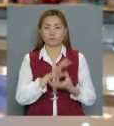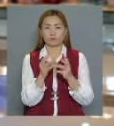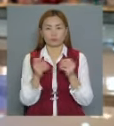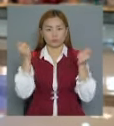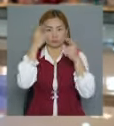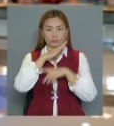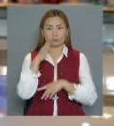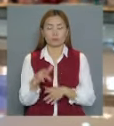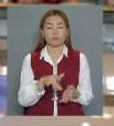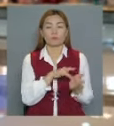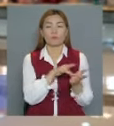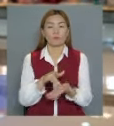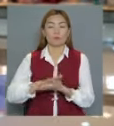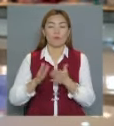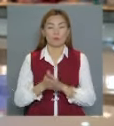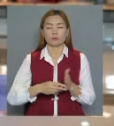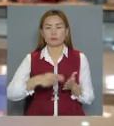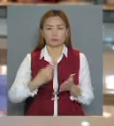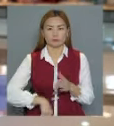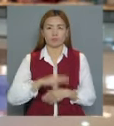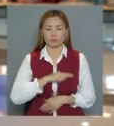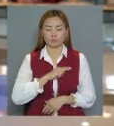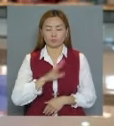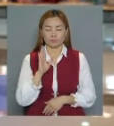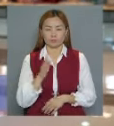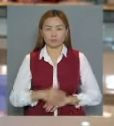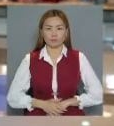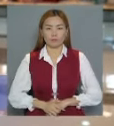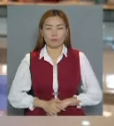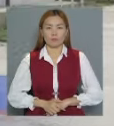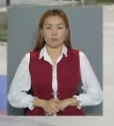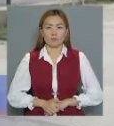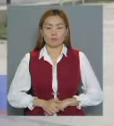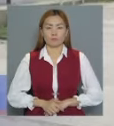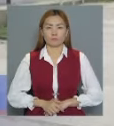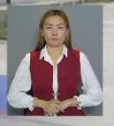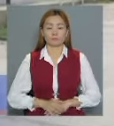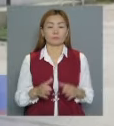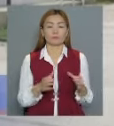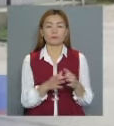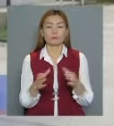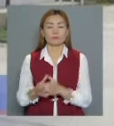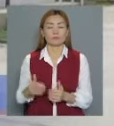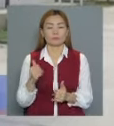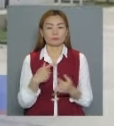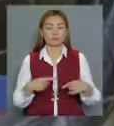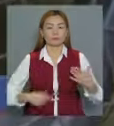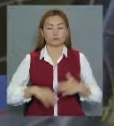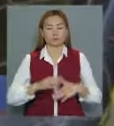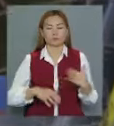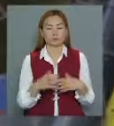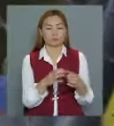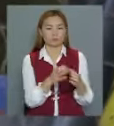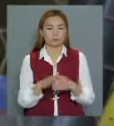танысамыз. Іс сапар соңында келісімшартқа қол қою жұмыстарын талқылайтын боламыз. Делегация өкілдері әр сала бойынша бөлініп